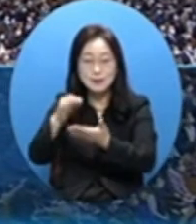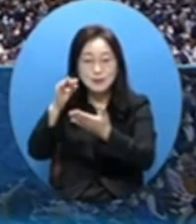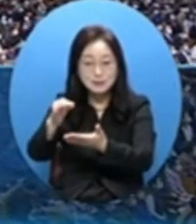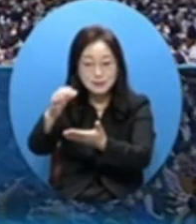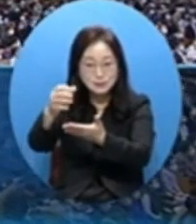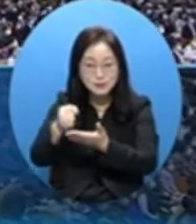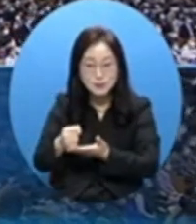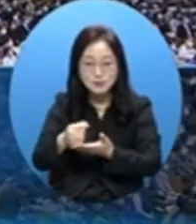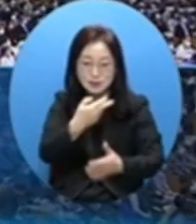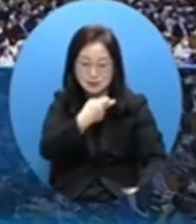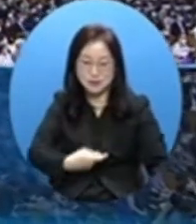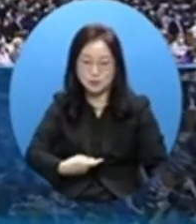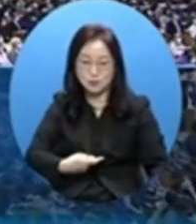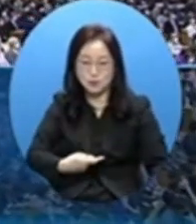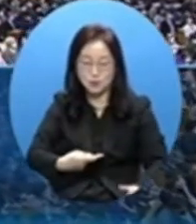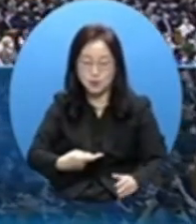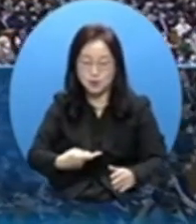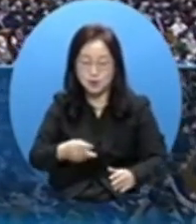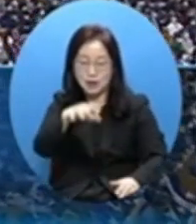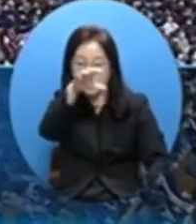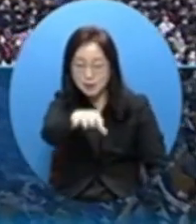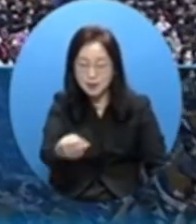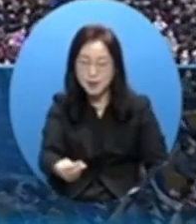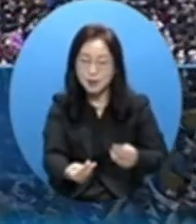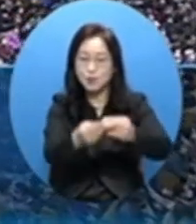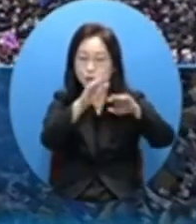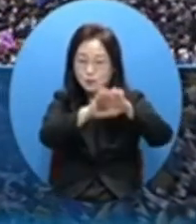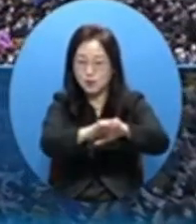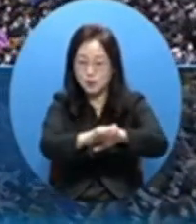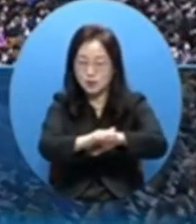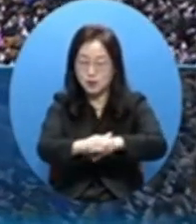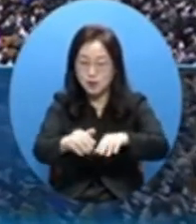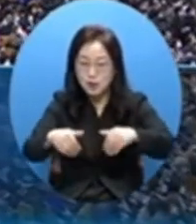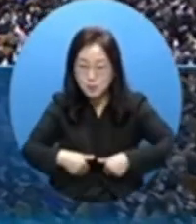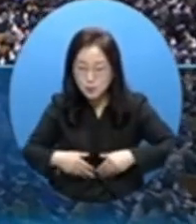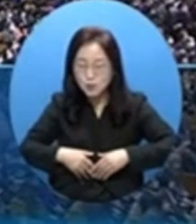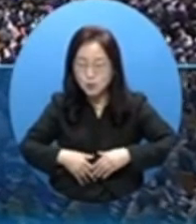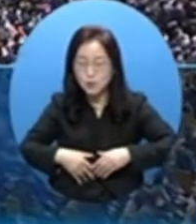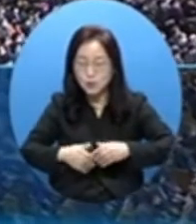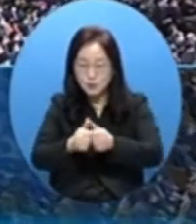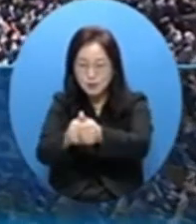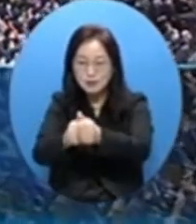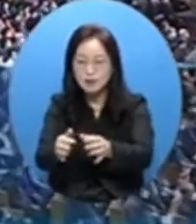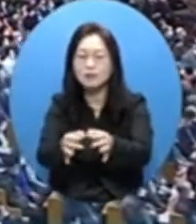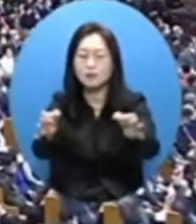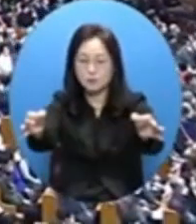가져다가 사도들의 발 앞에 두매 그들이 각 사람의 필요를 따라 나누어 줍니다.